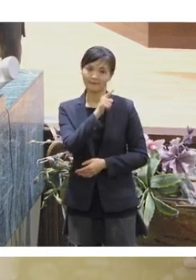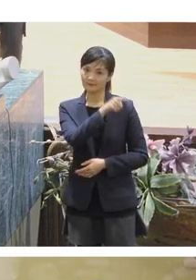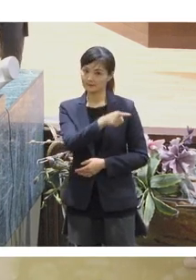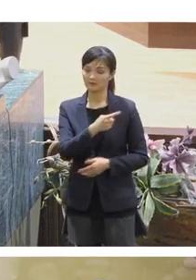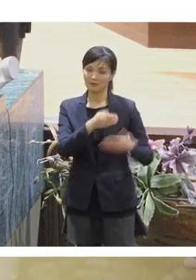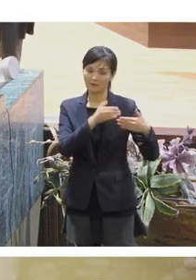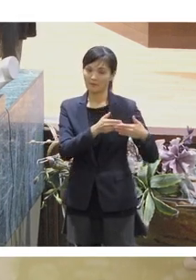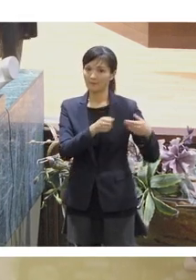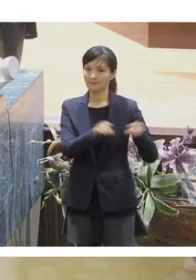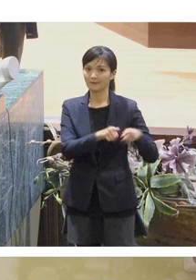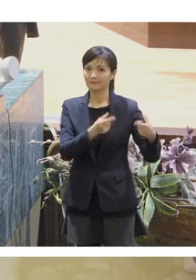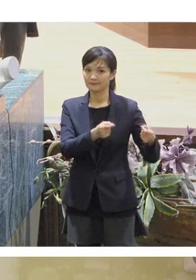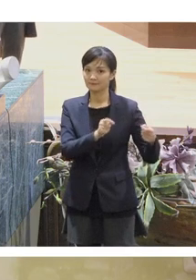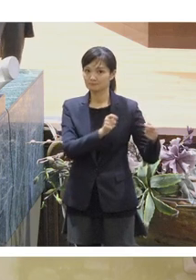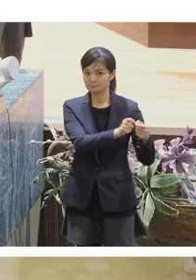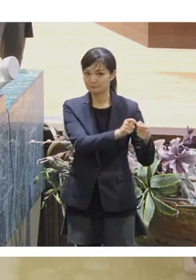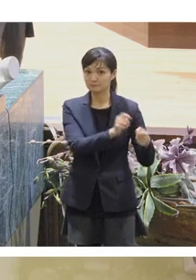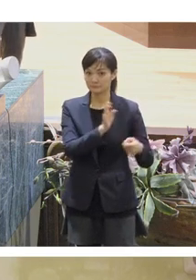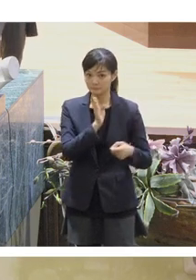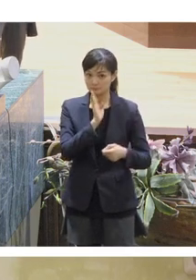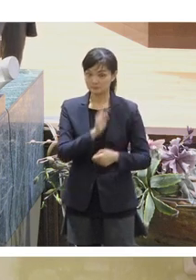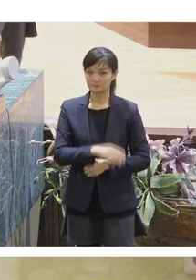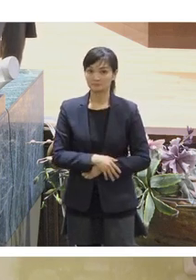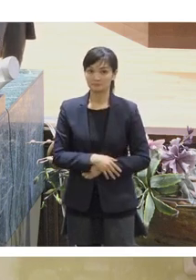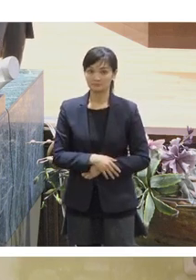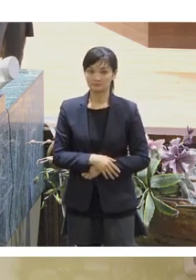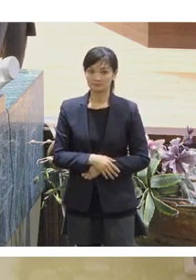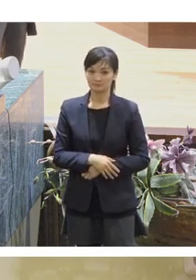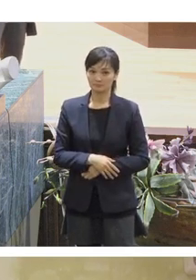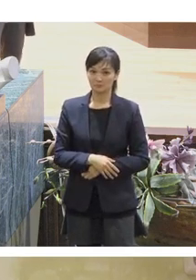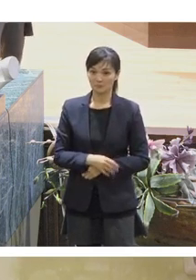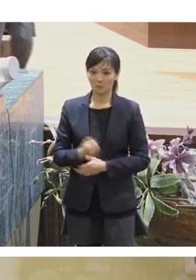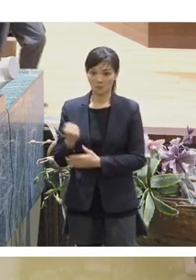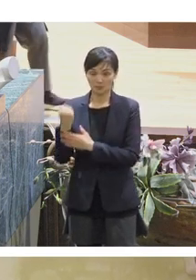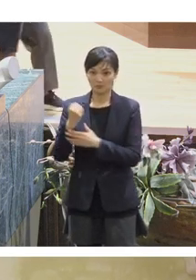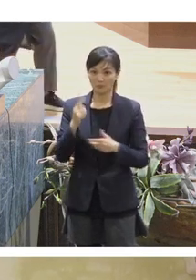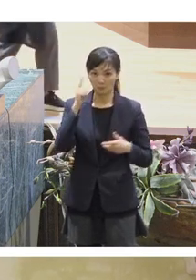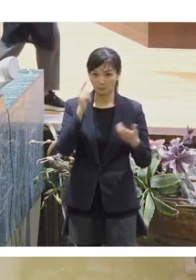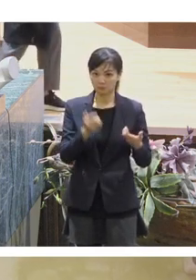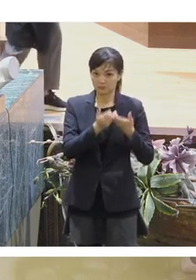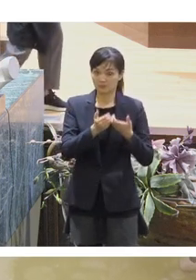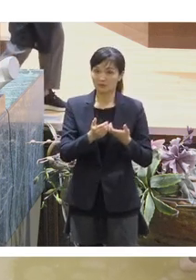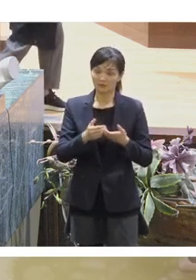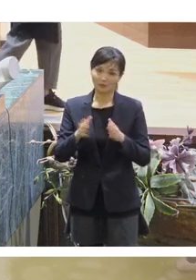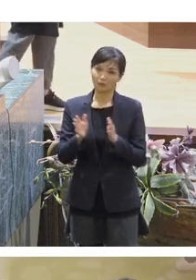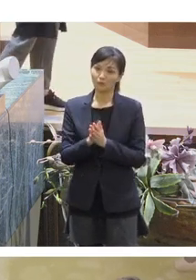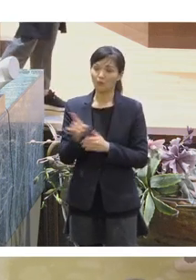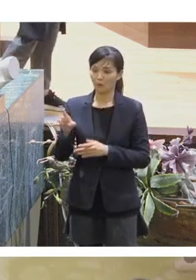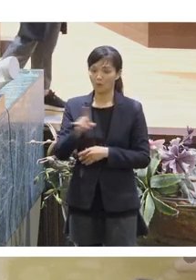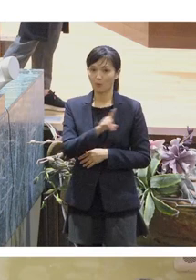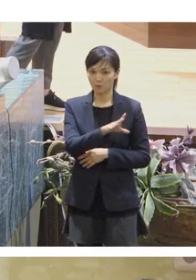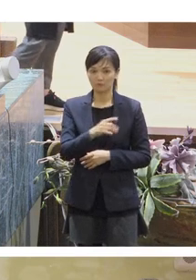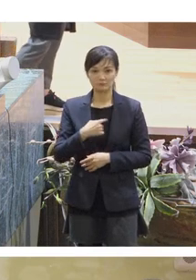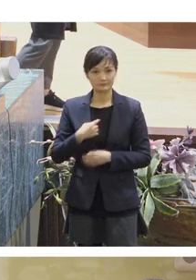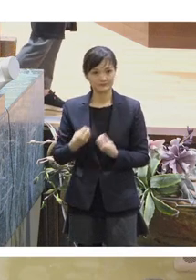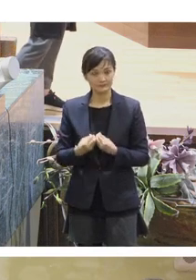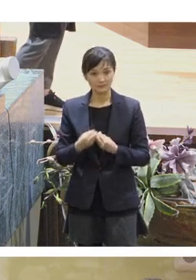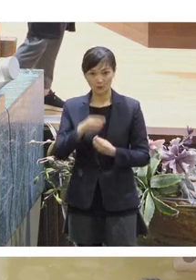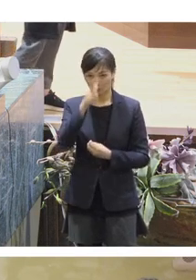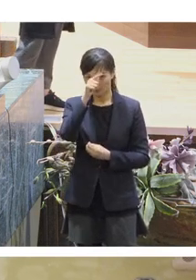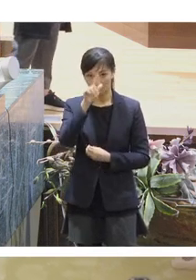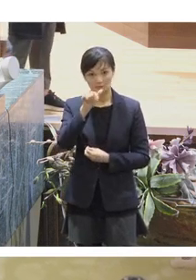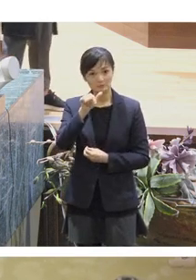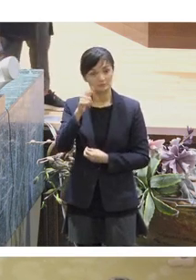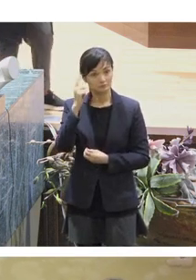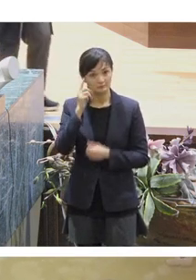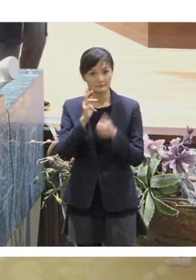人，就是这个其实正反面都有，就看你在打什么议题。那我想问洪焕章老师，就你来讲，就是在